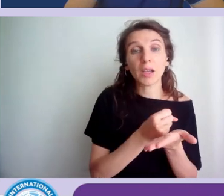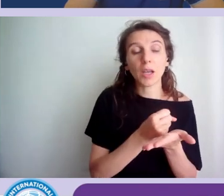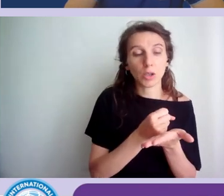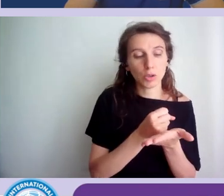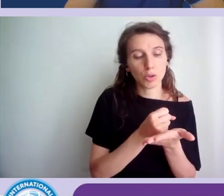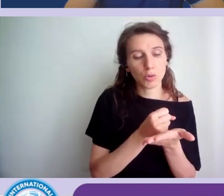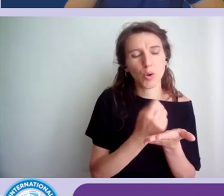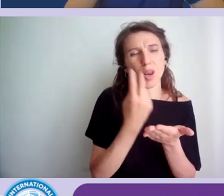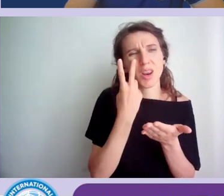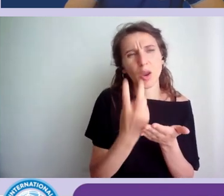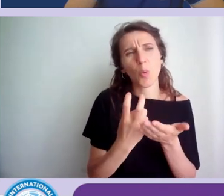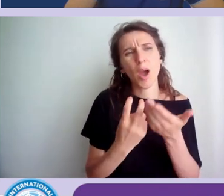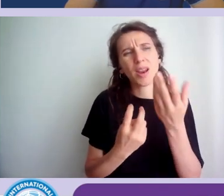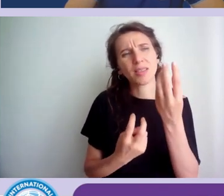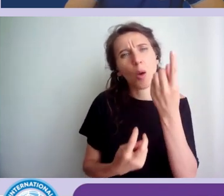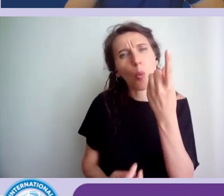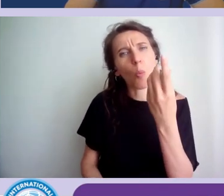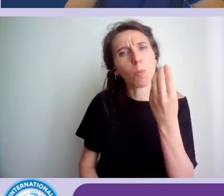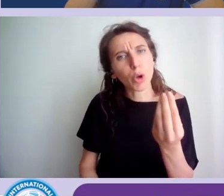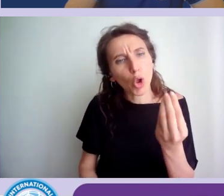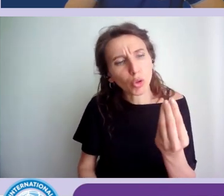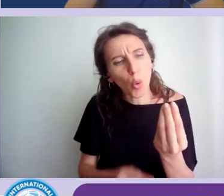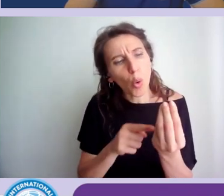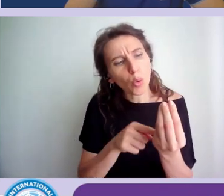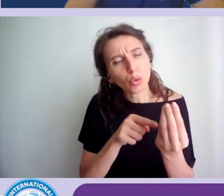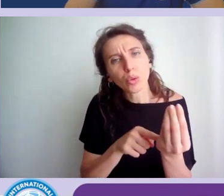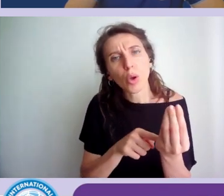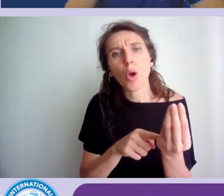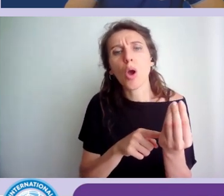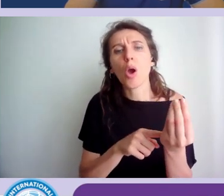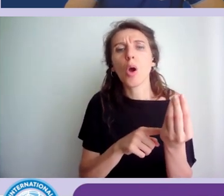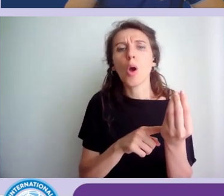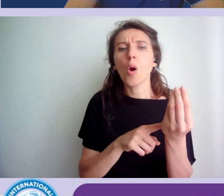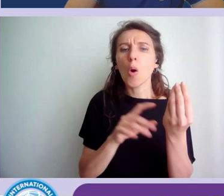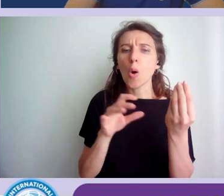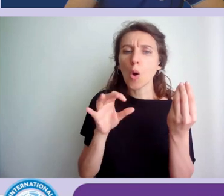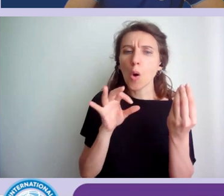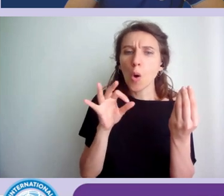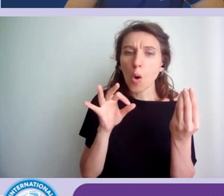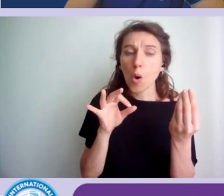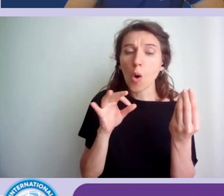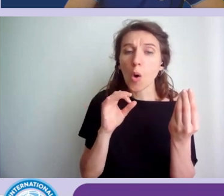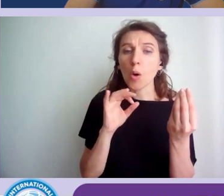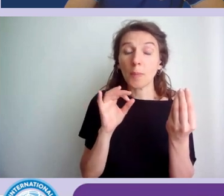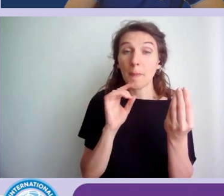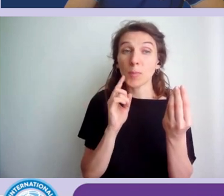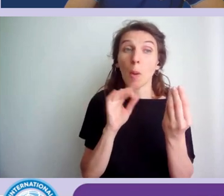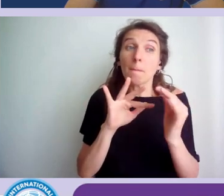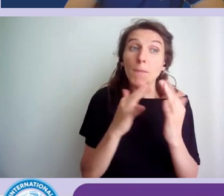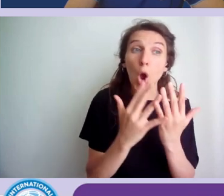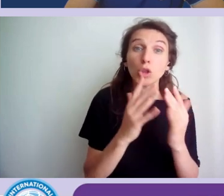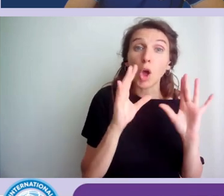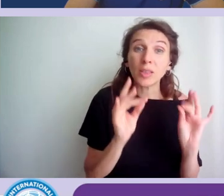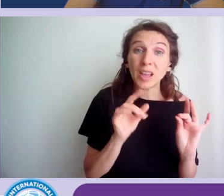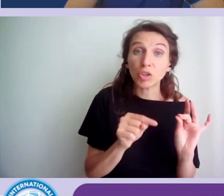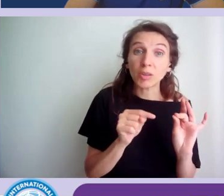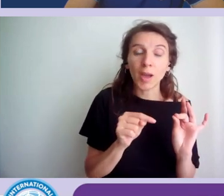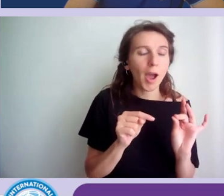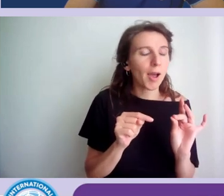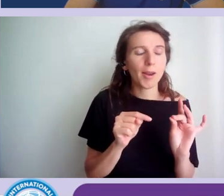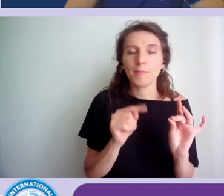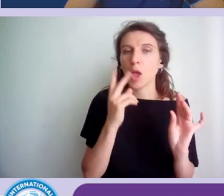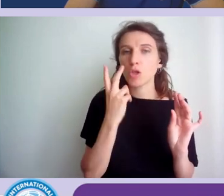deve tanto riguardare il singolo prodotto soprattutto quando parliamo del mondo digitale che